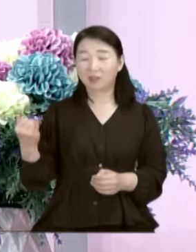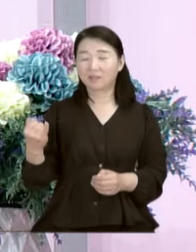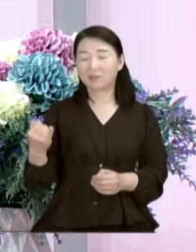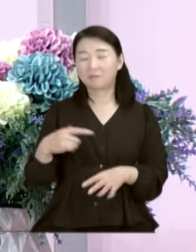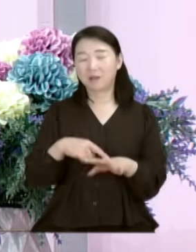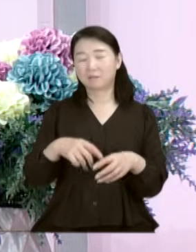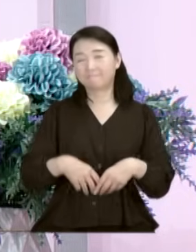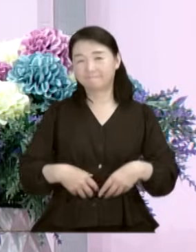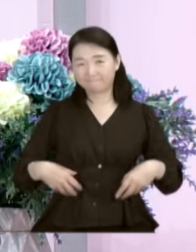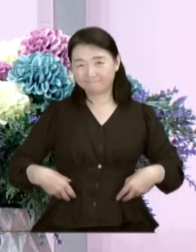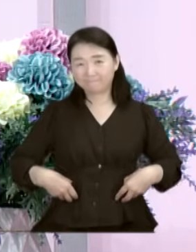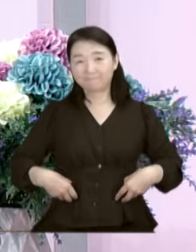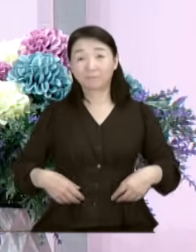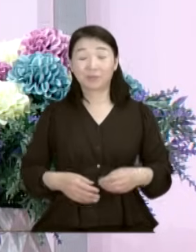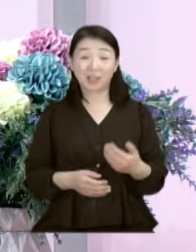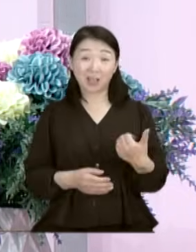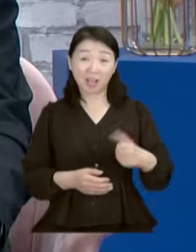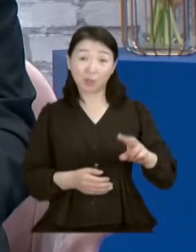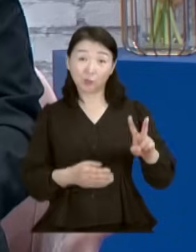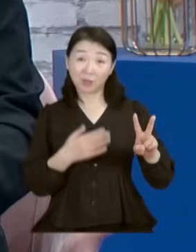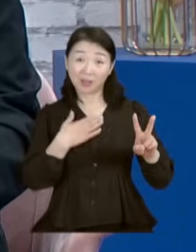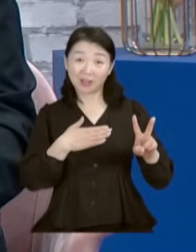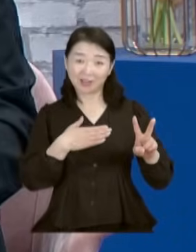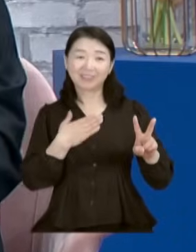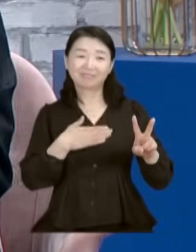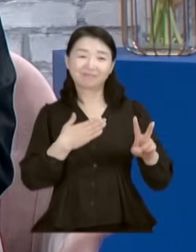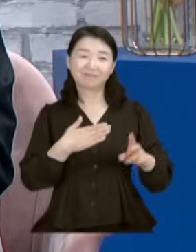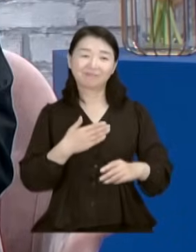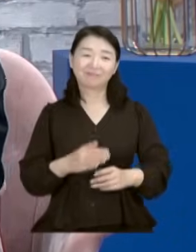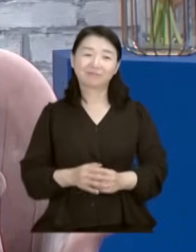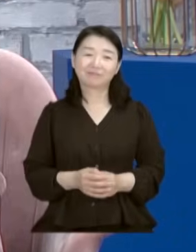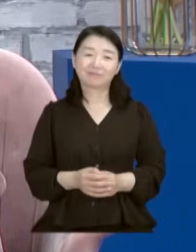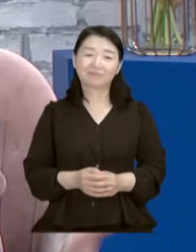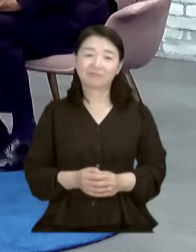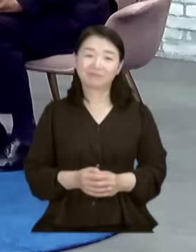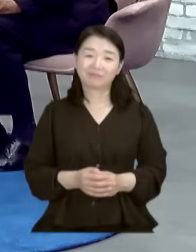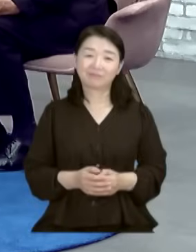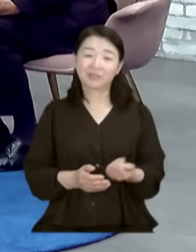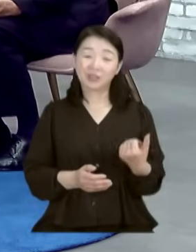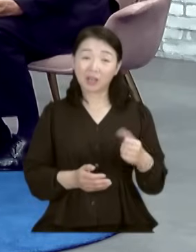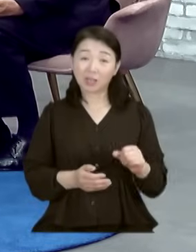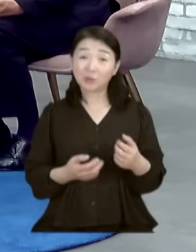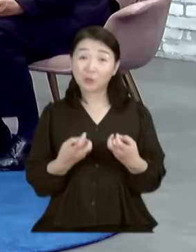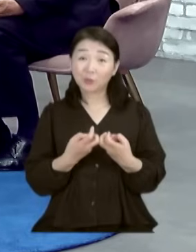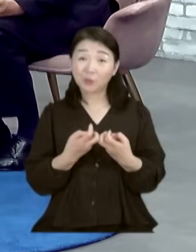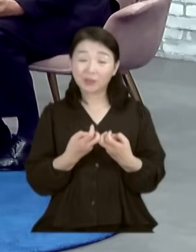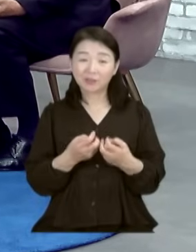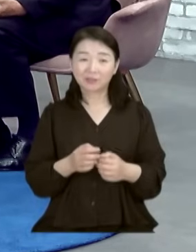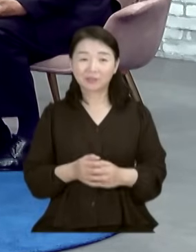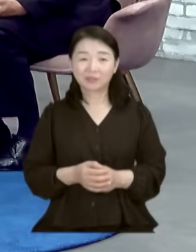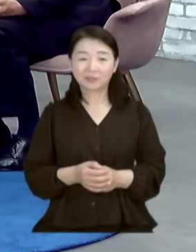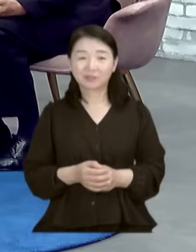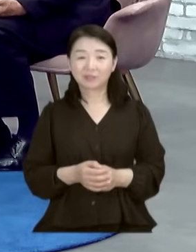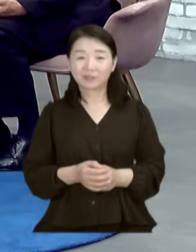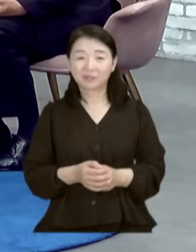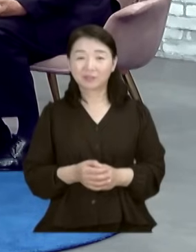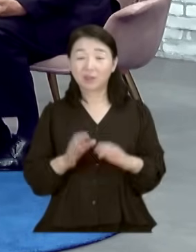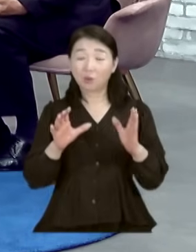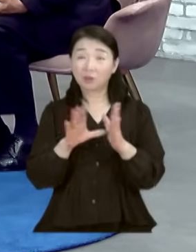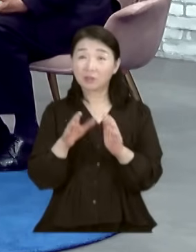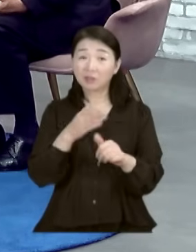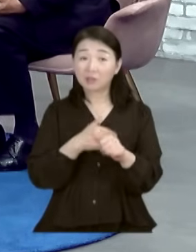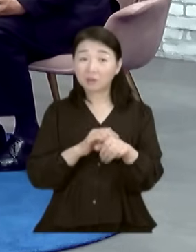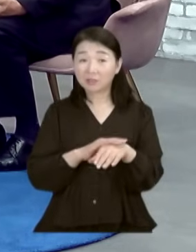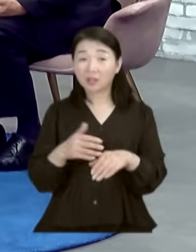오히려 아내가 더 담대하더라고요 아이들도 알아요 알죠 아이들은 어떻게 알게